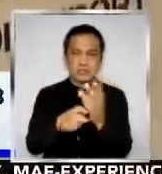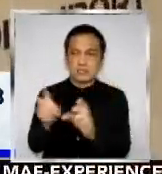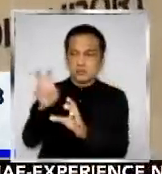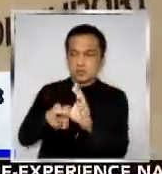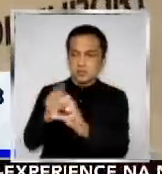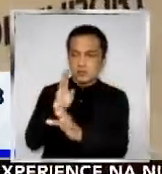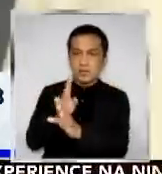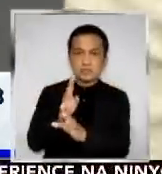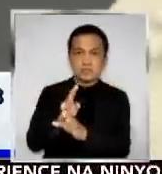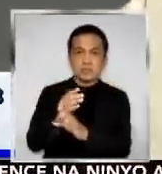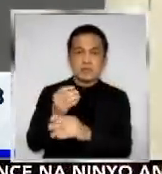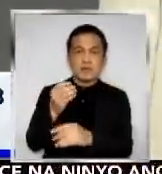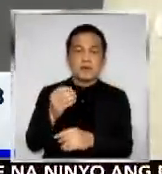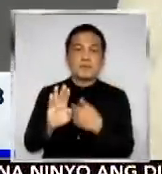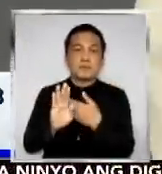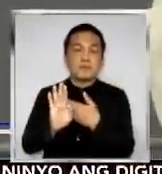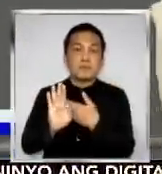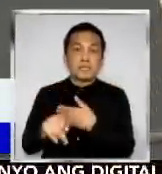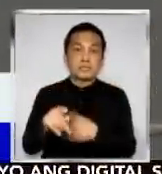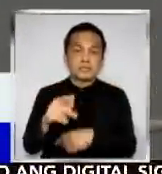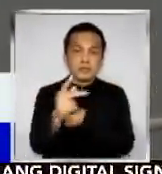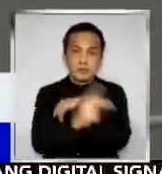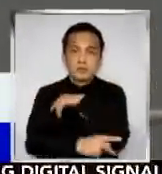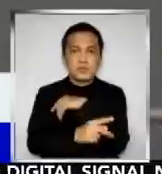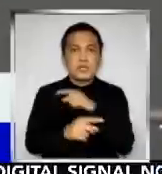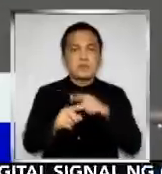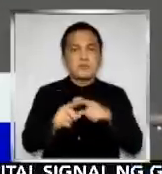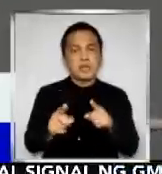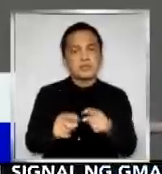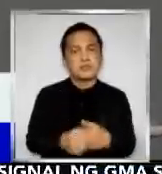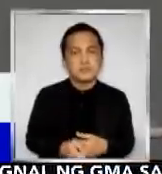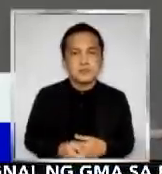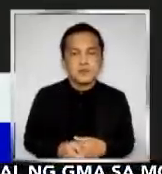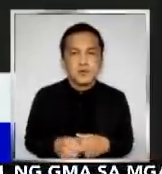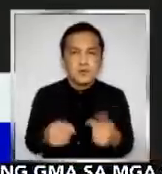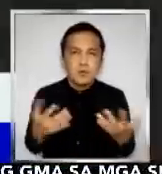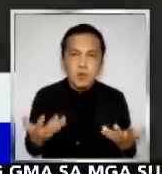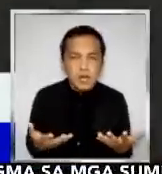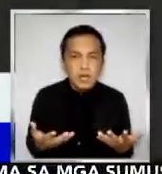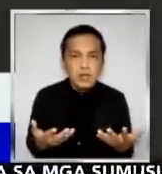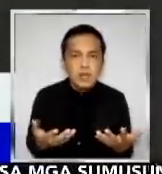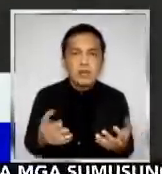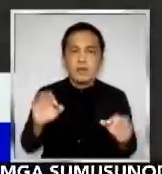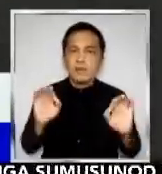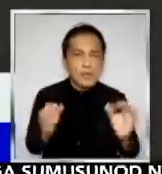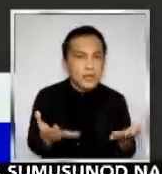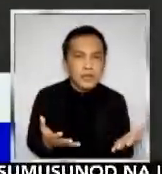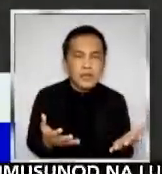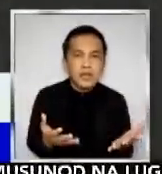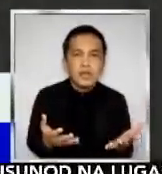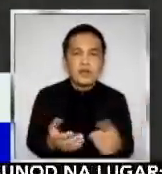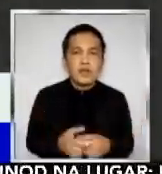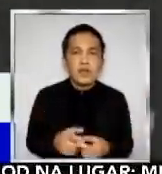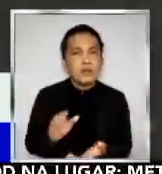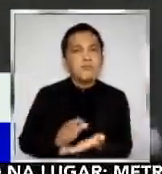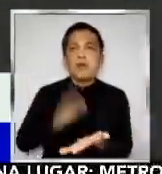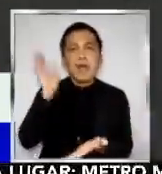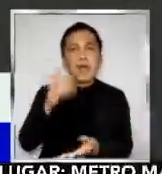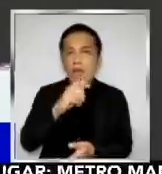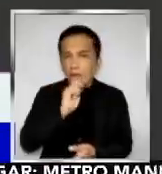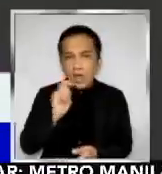probinsya. Pero nawala daw cash. Walang pera pa. Mahal ng swab,